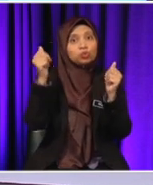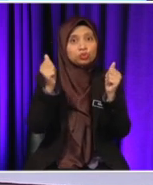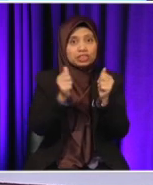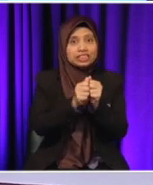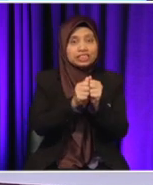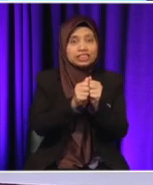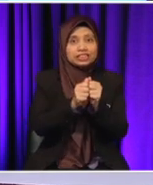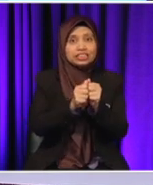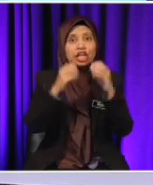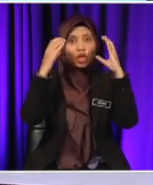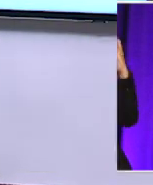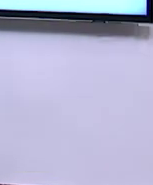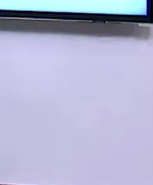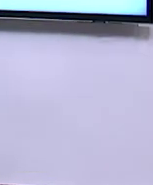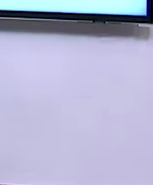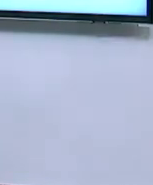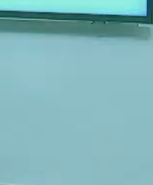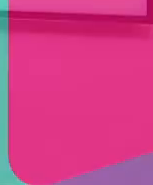profil beliau